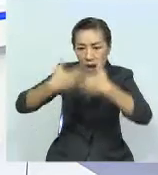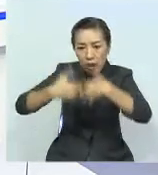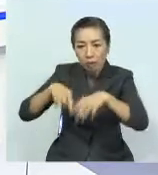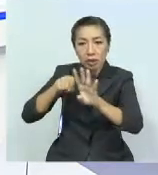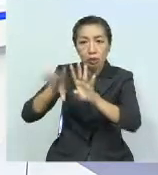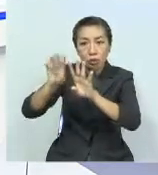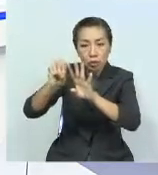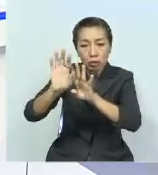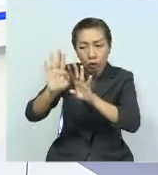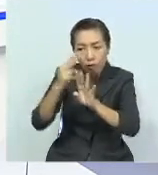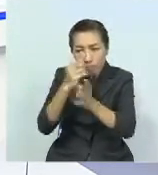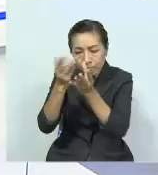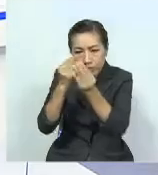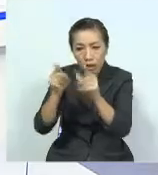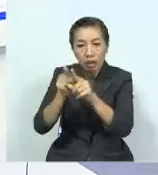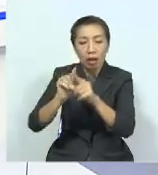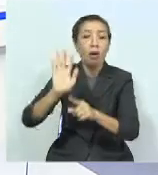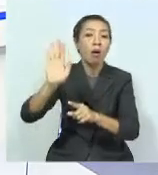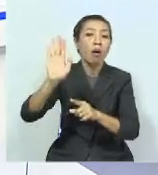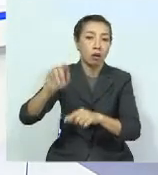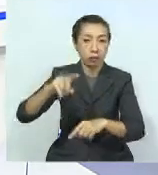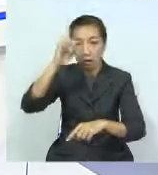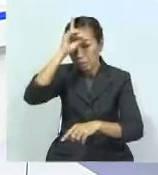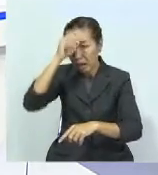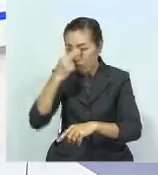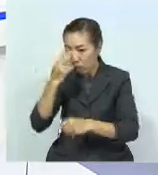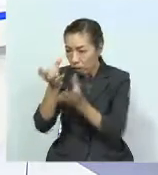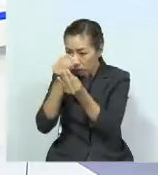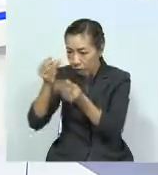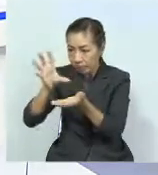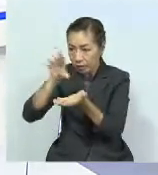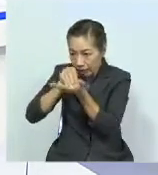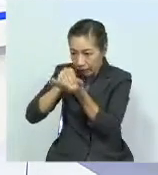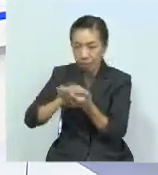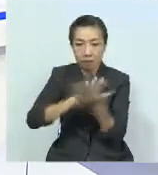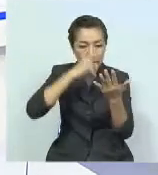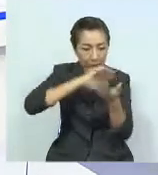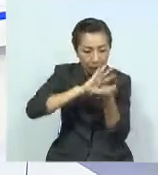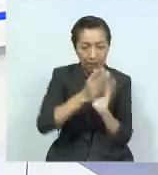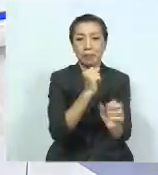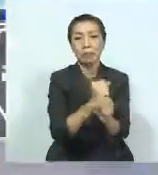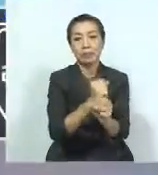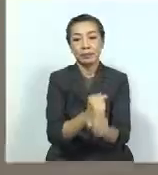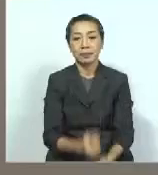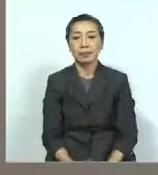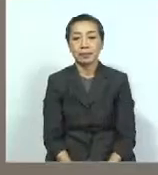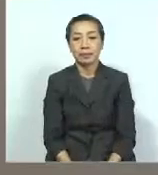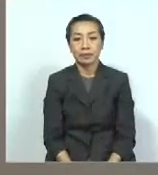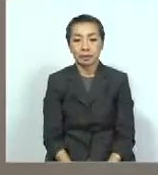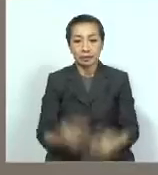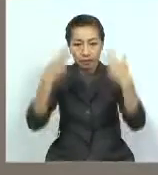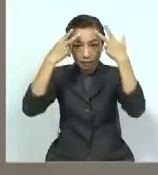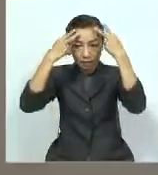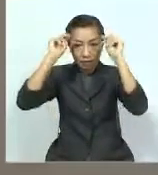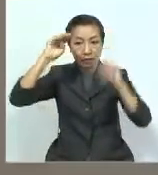รม 4.0 กับหน่วยงานภาครัฐและเอกชนของเยอรมนีเพื่อนำกลับมาพัฒนาประเทศไทยบ้านเราค่ะพลเอกประยุทธ์